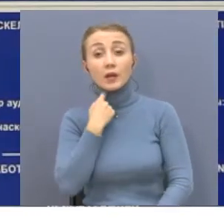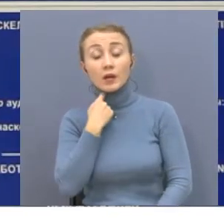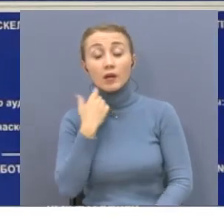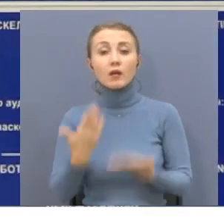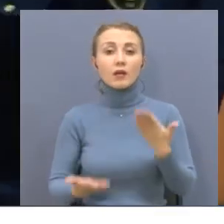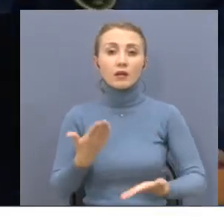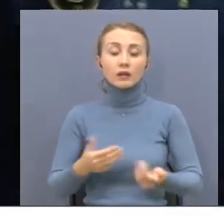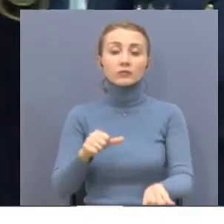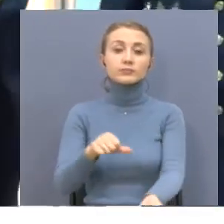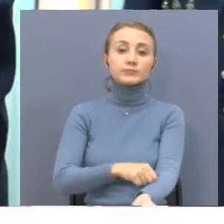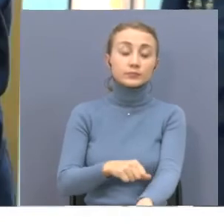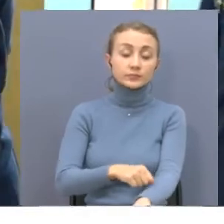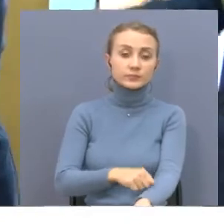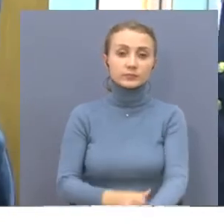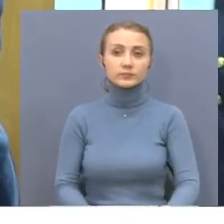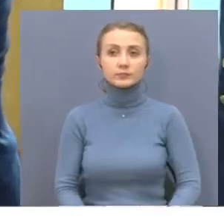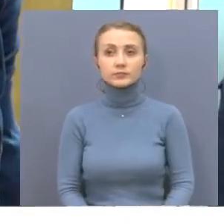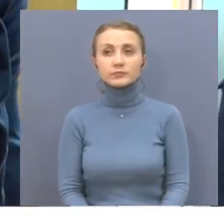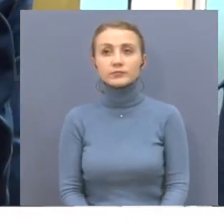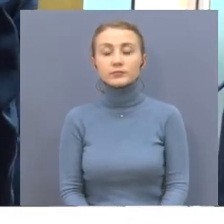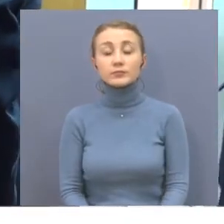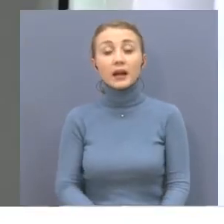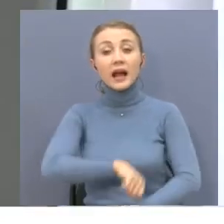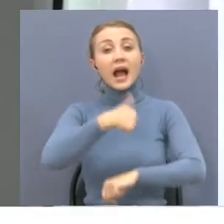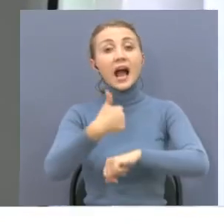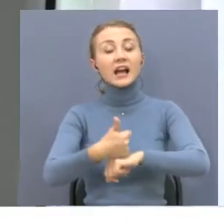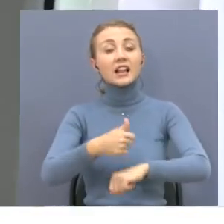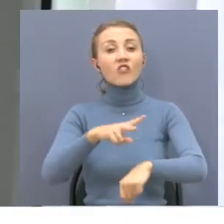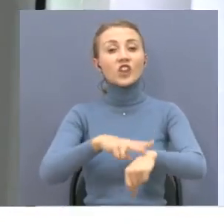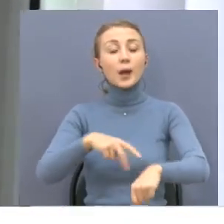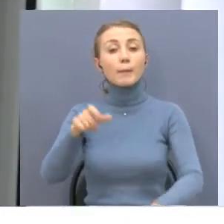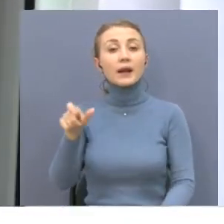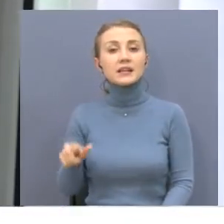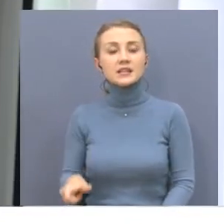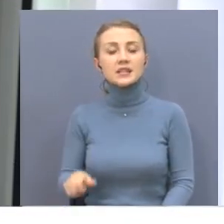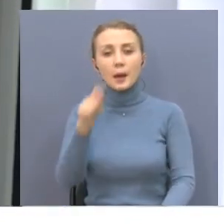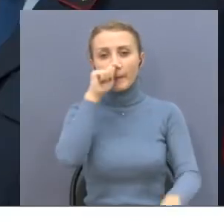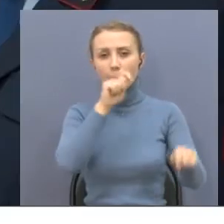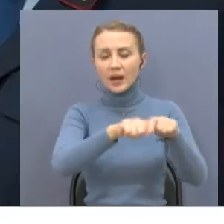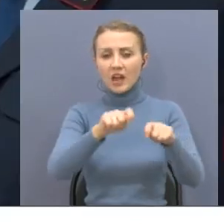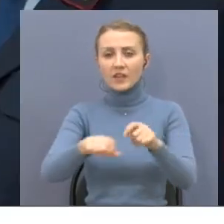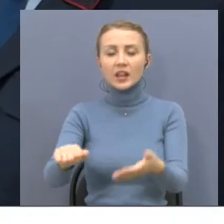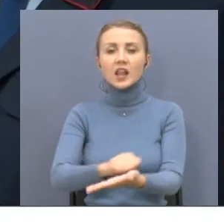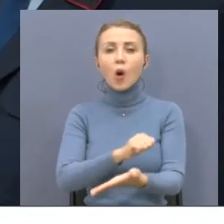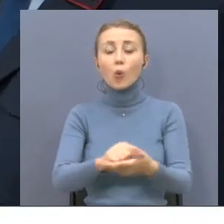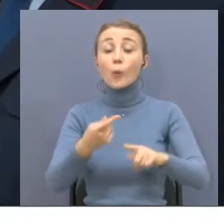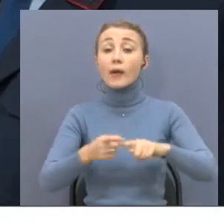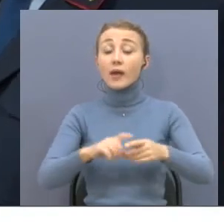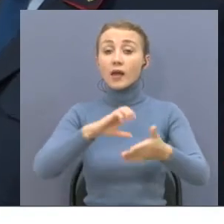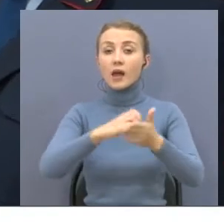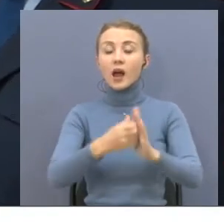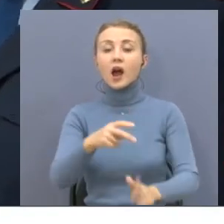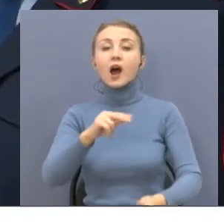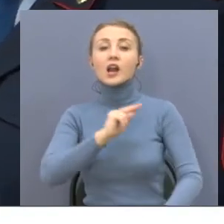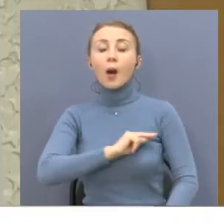пункттердің құжаттамасын учаскелік инспекторлардың жұмыс жоспарын тексеріп, материалдық техникалық жарақтандырумен танысты. Сондай-ақ еңбекте